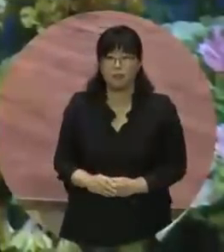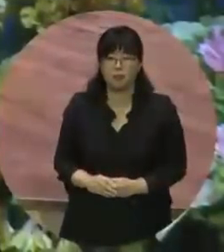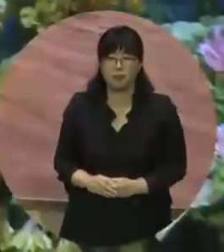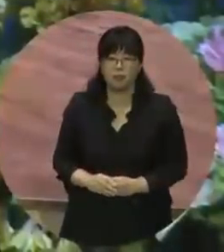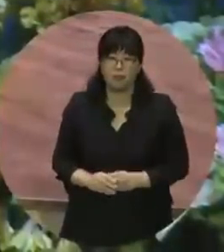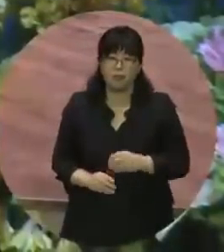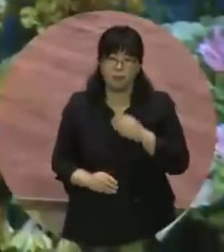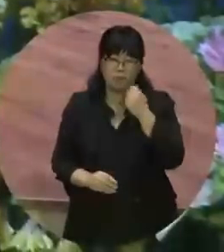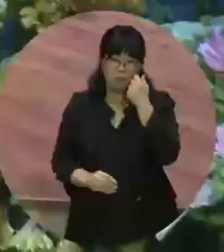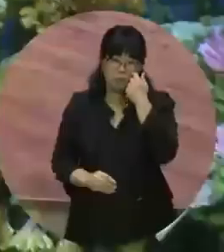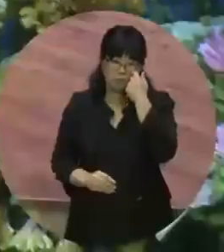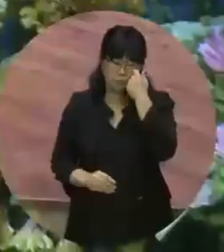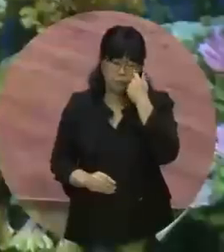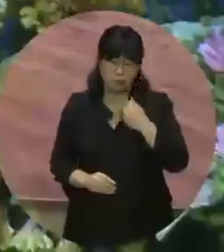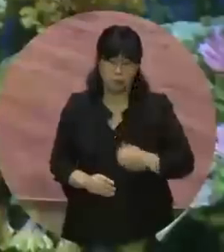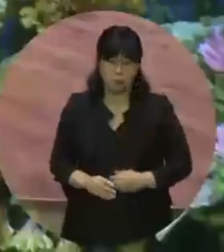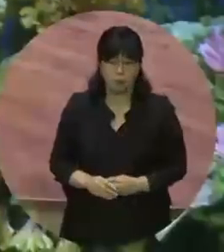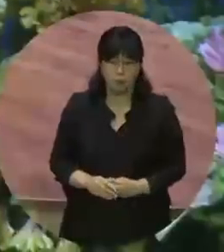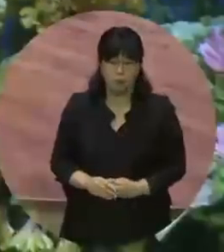그러니까 이, 결국은요.